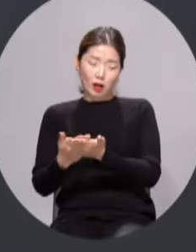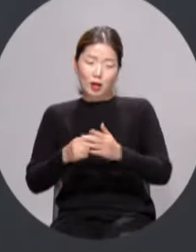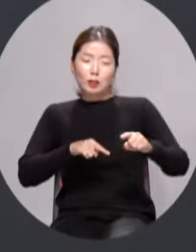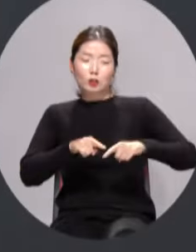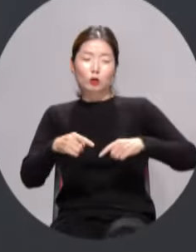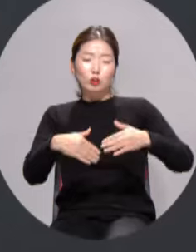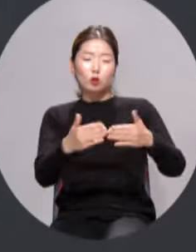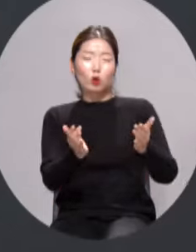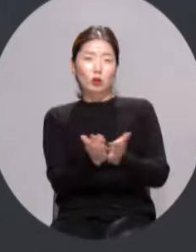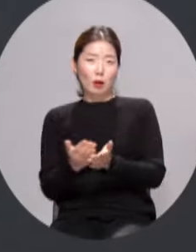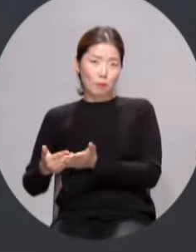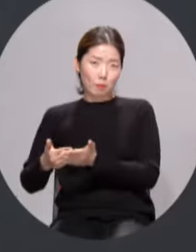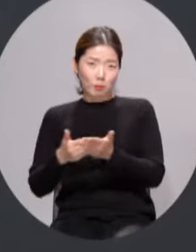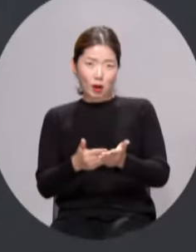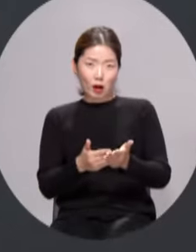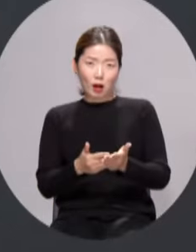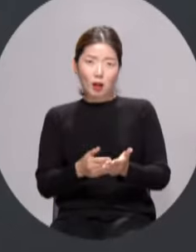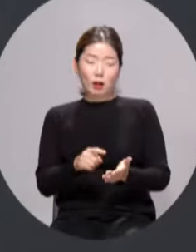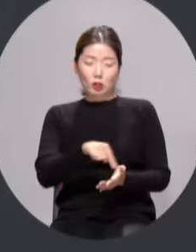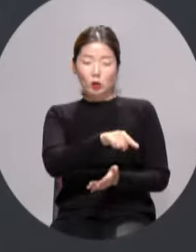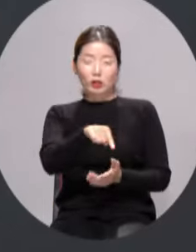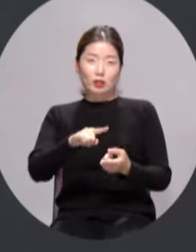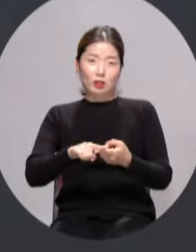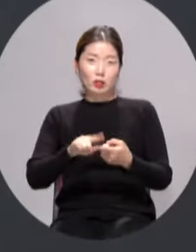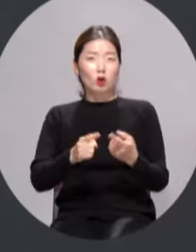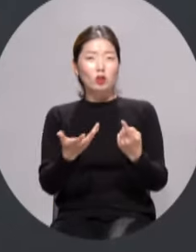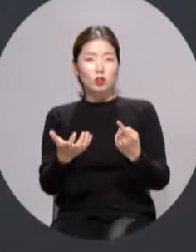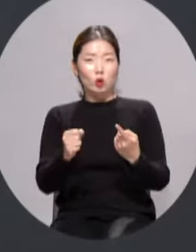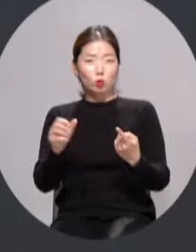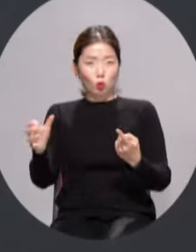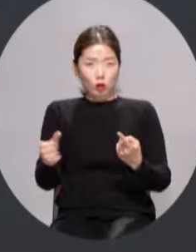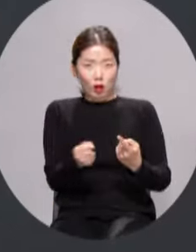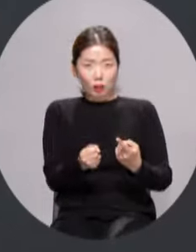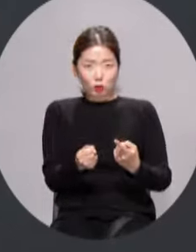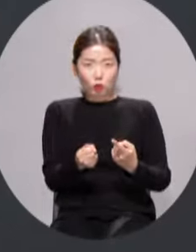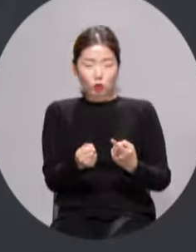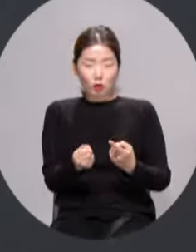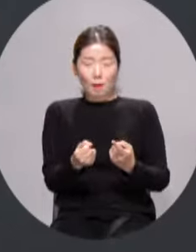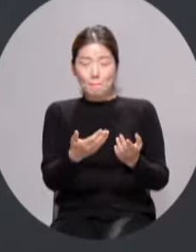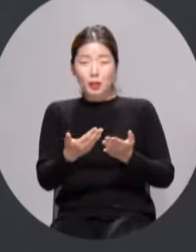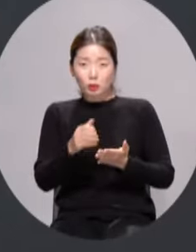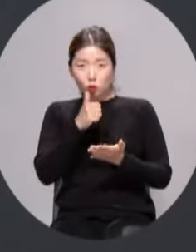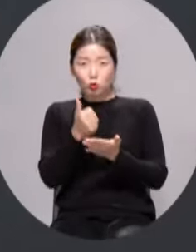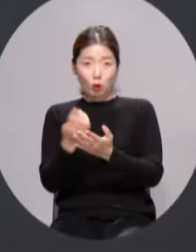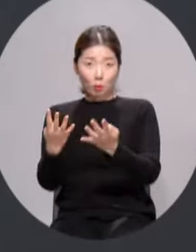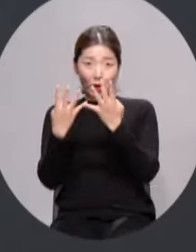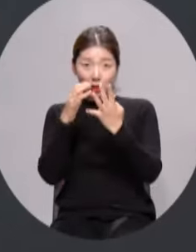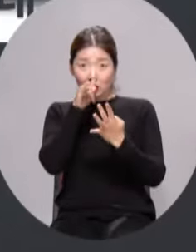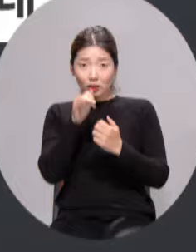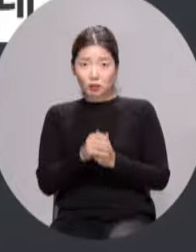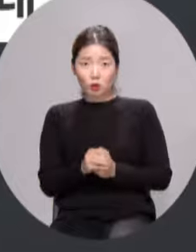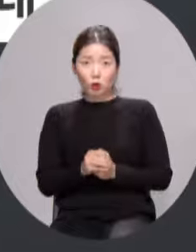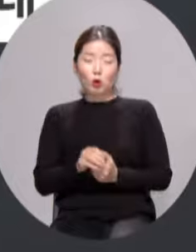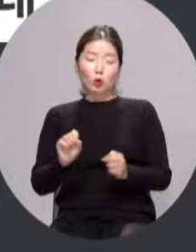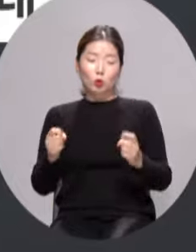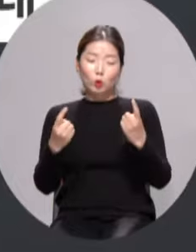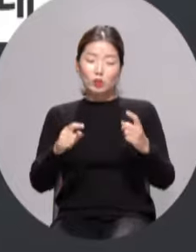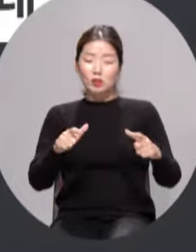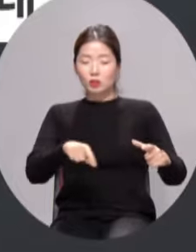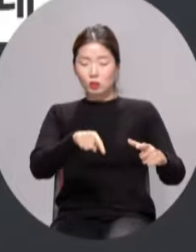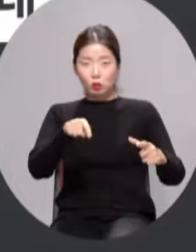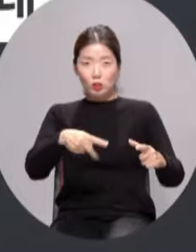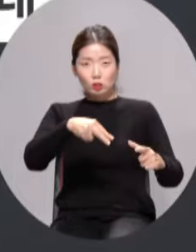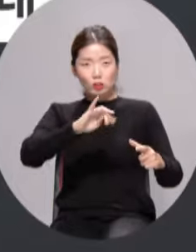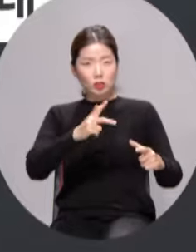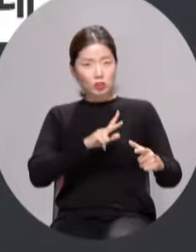정치권에 로비하는 대가로 사업단장 최모 씨로부터 1억 원을 받아 최근 구속됐는데 서 대표 구속과 동시에 지역에선